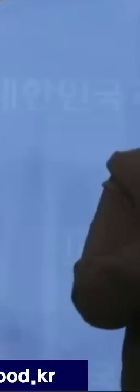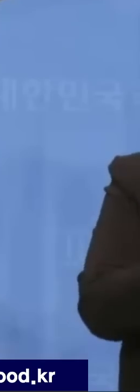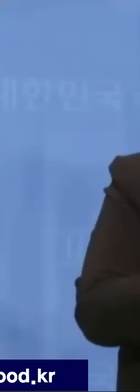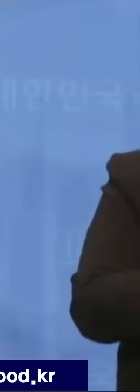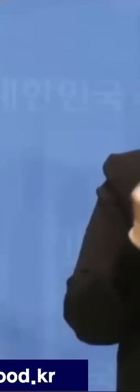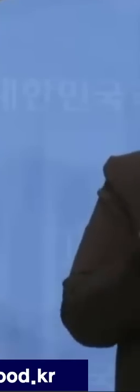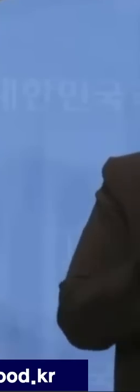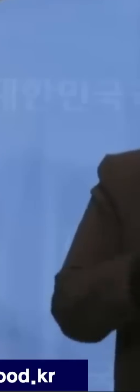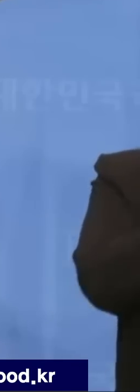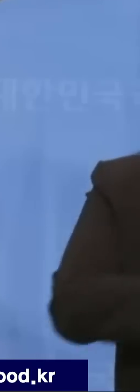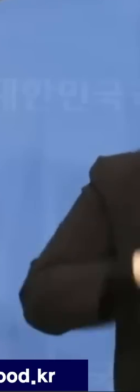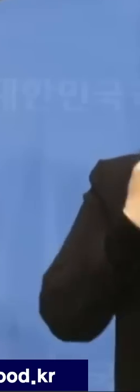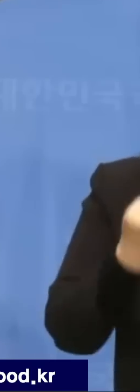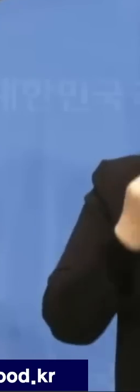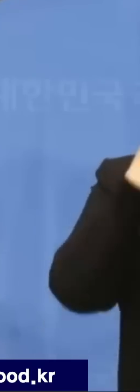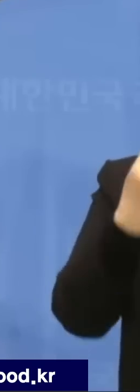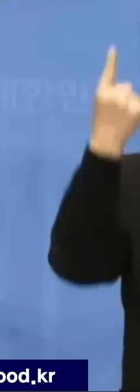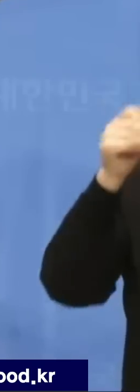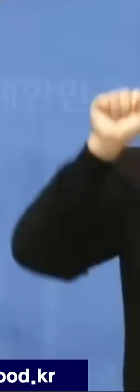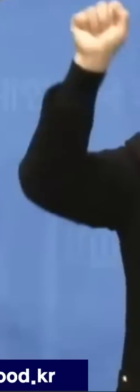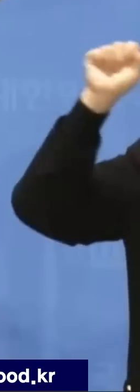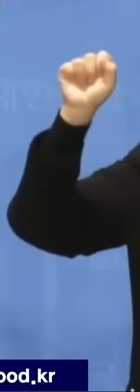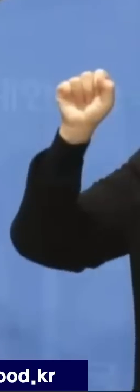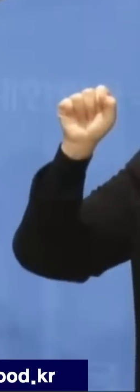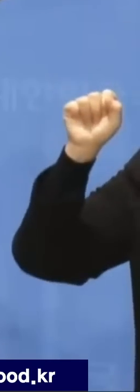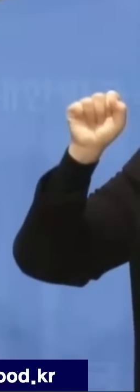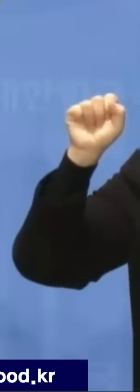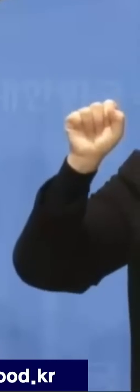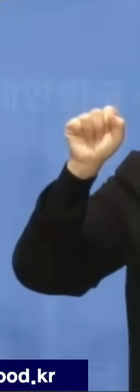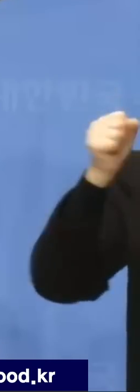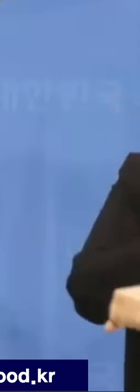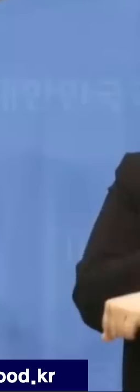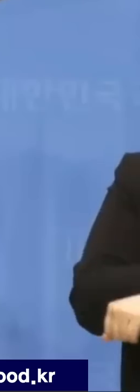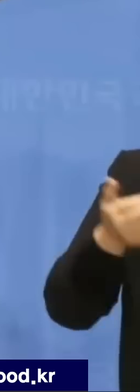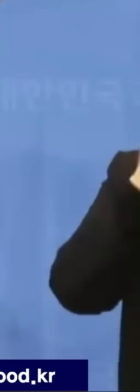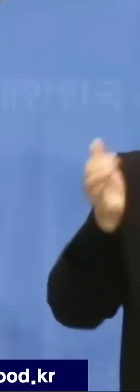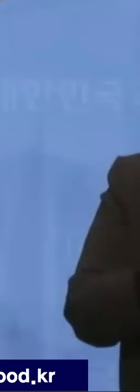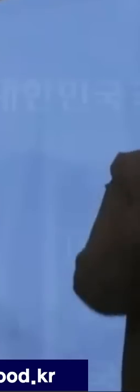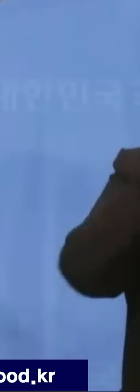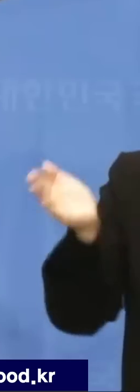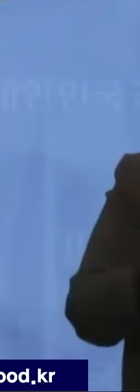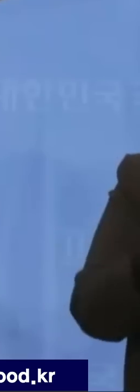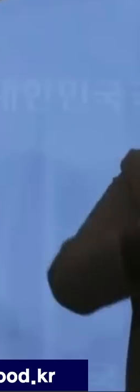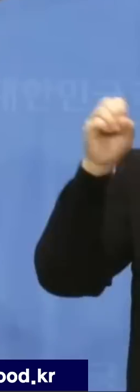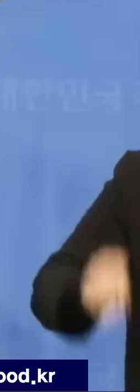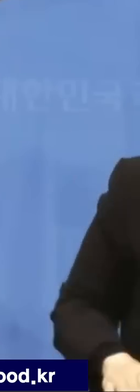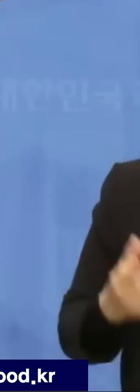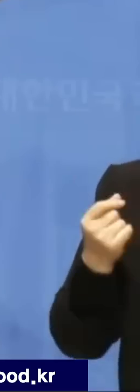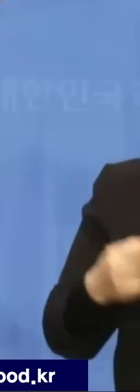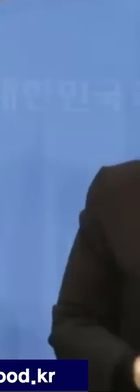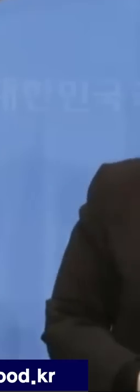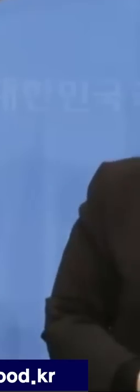뒤로하고 광장에서 촛불을 들었던 국민들의 오랜 수고로움까지도 완전히 무시하는 처사이다.